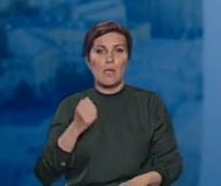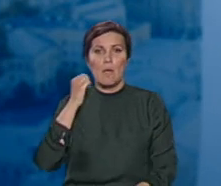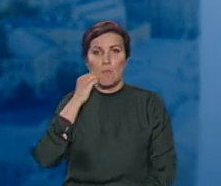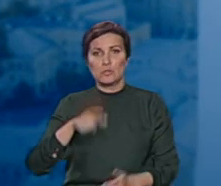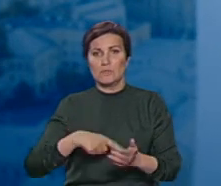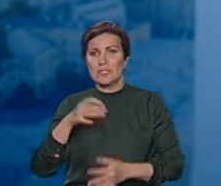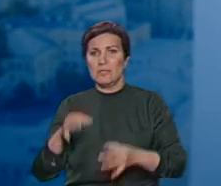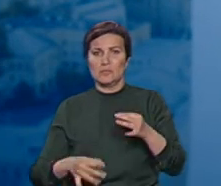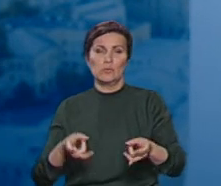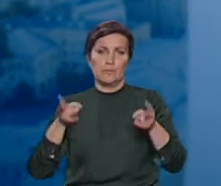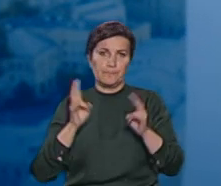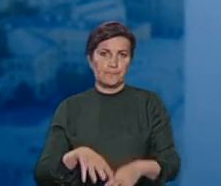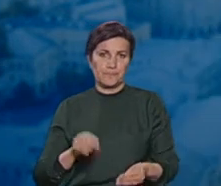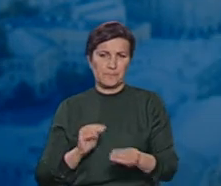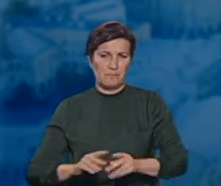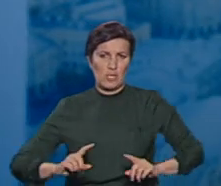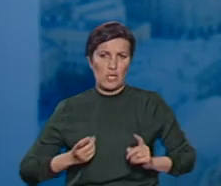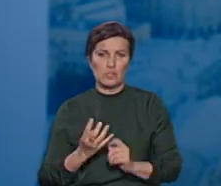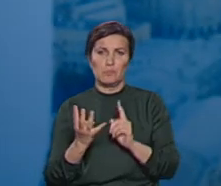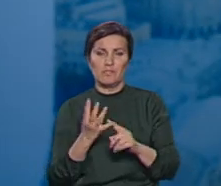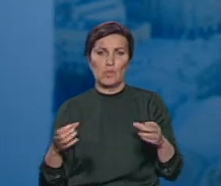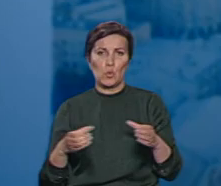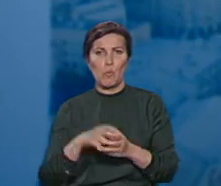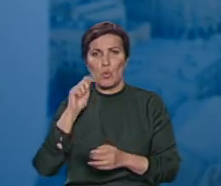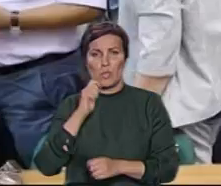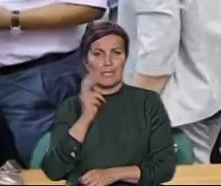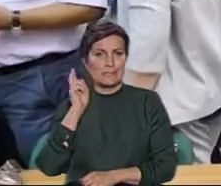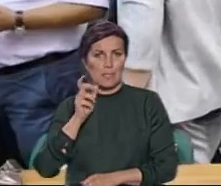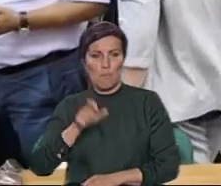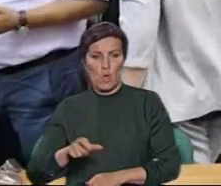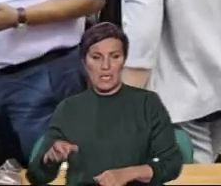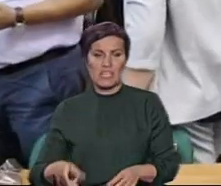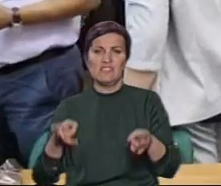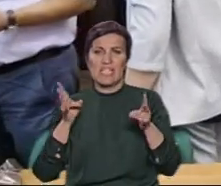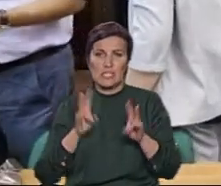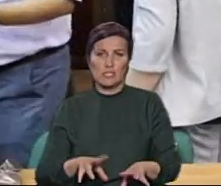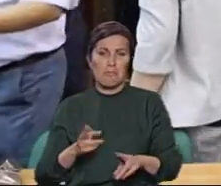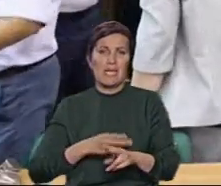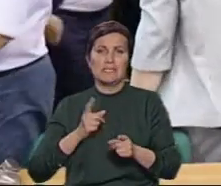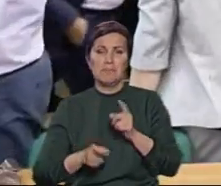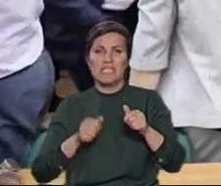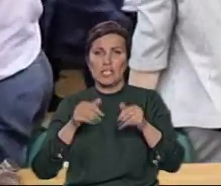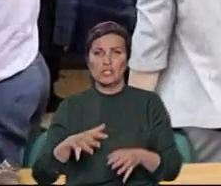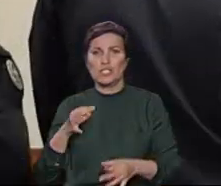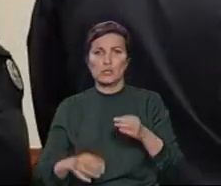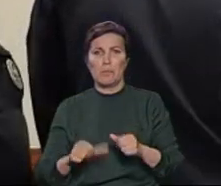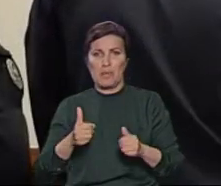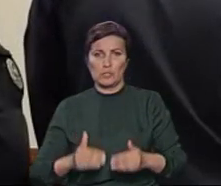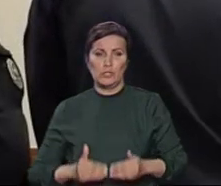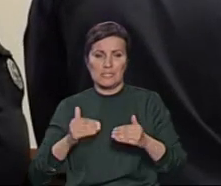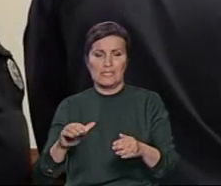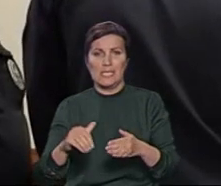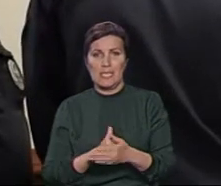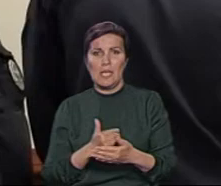Московський міський суд залишив під арештом четверту групу українських моряків, таким чином залишив без змін рішення суду першої інстанції. Про це новинам